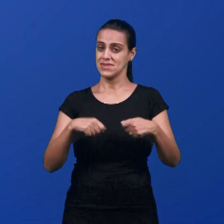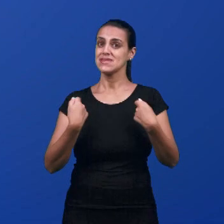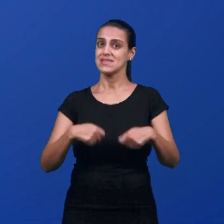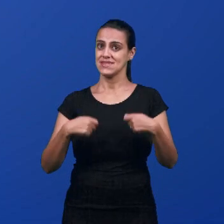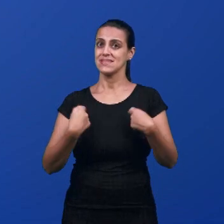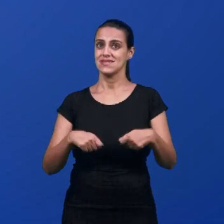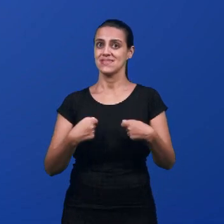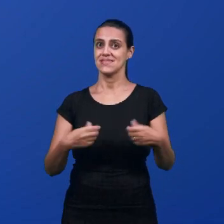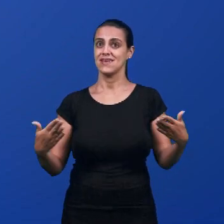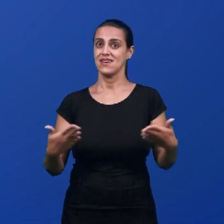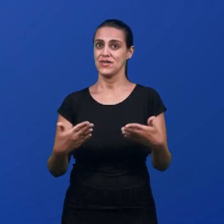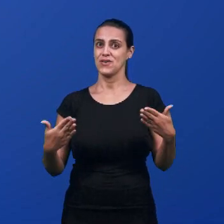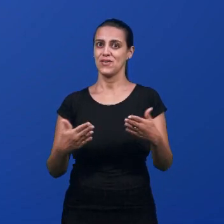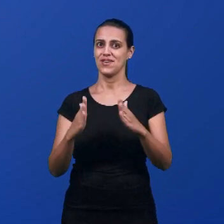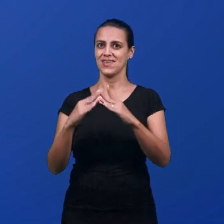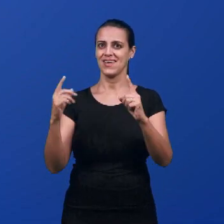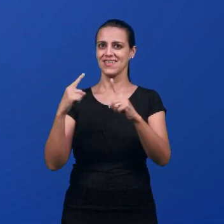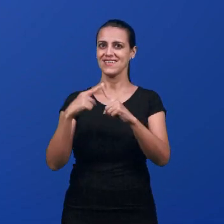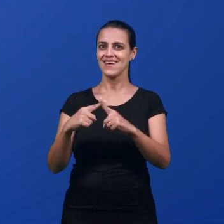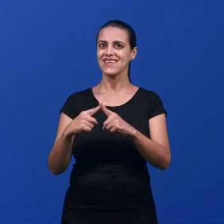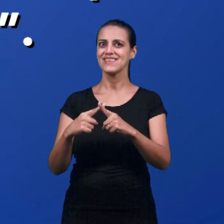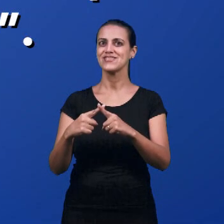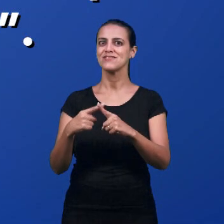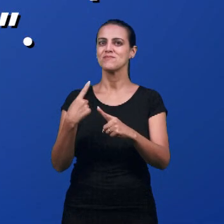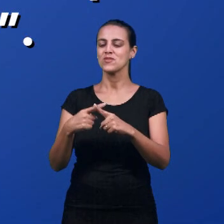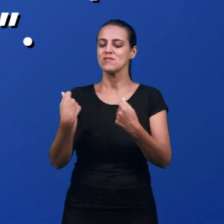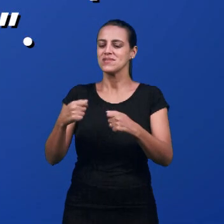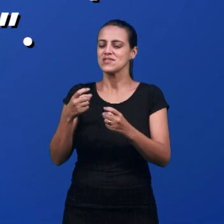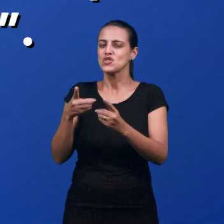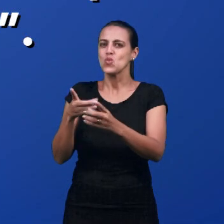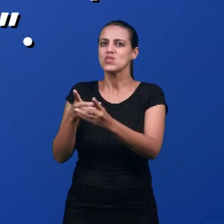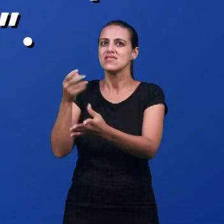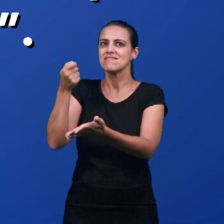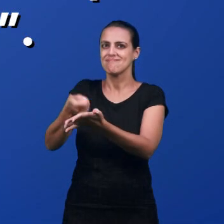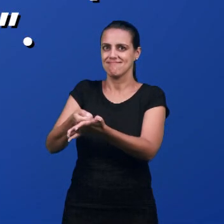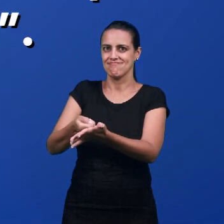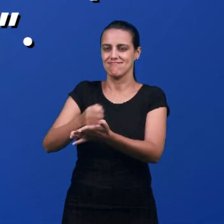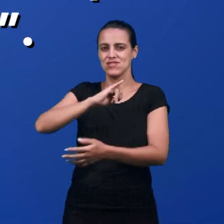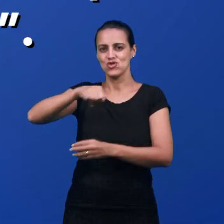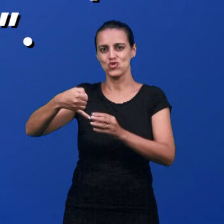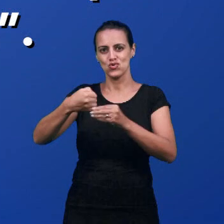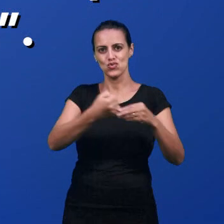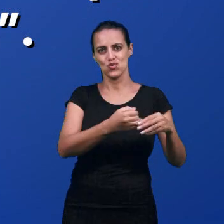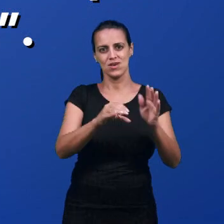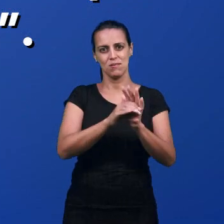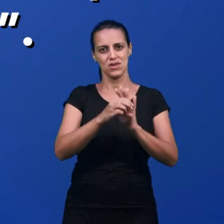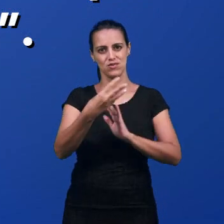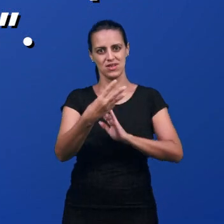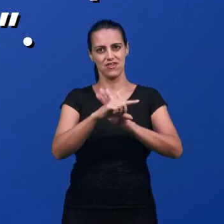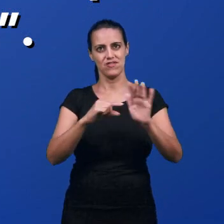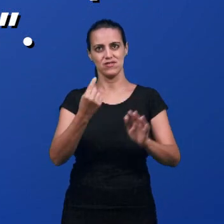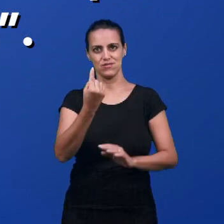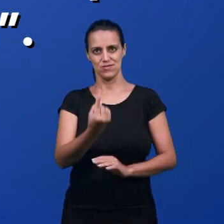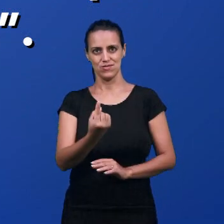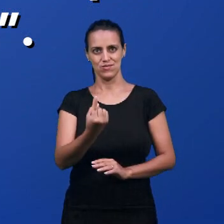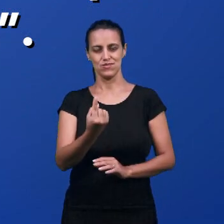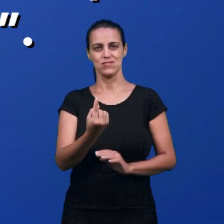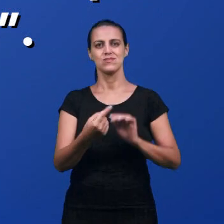est maintenant nécessaire parce qu'il concerne la doctrine. Nous allons lire dans Josué chapitre 1, verset